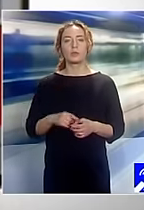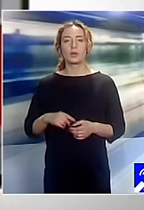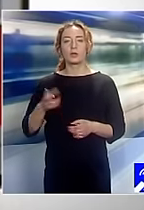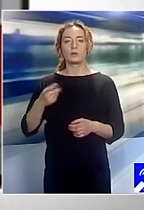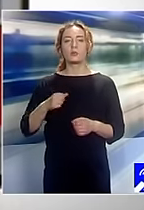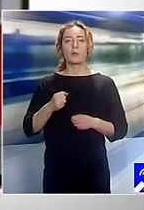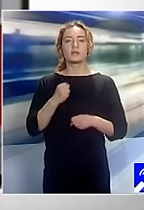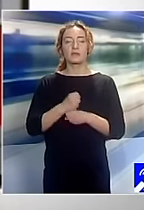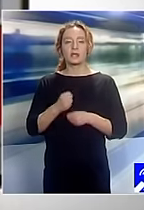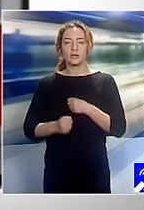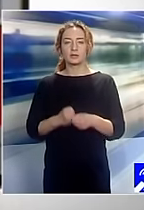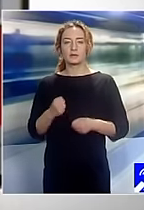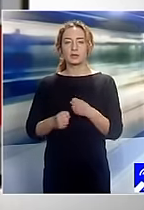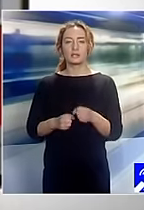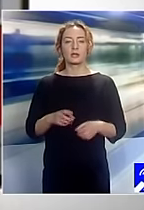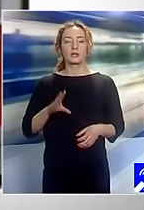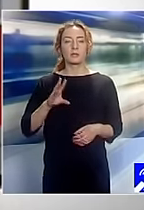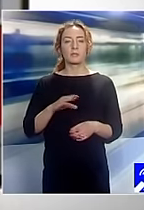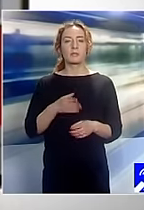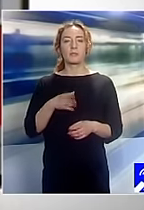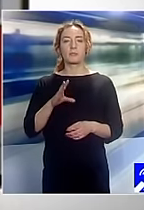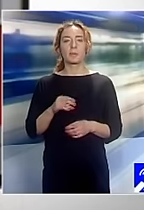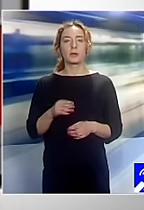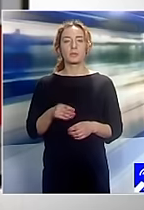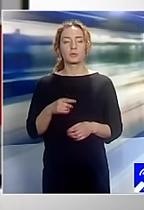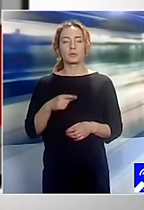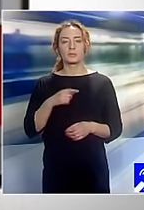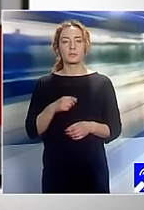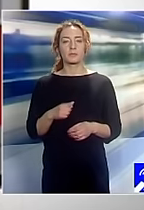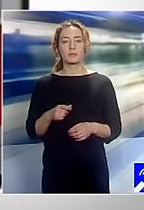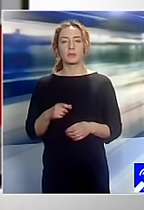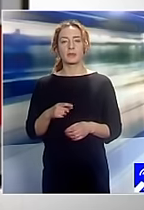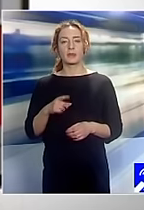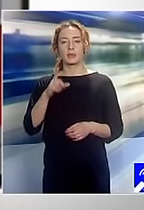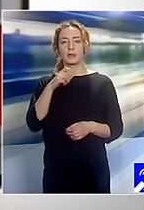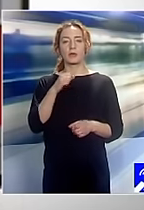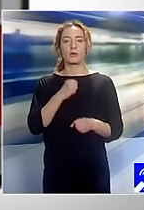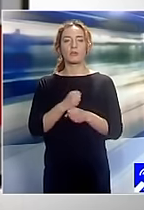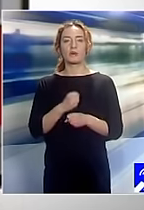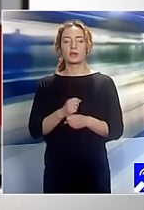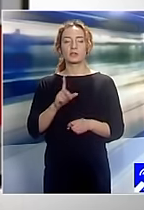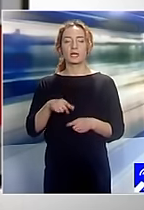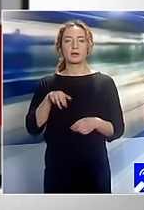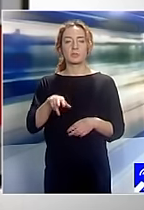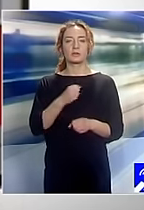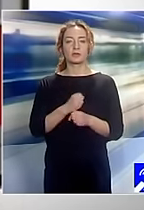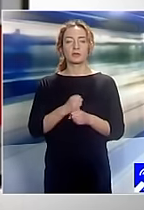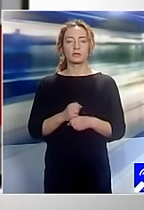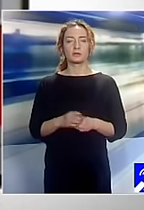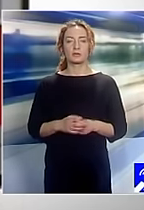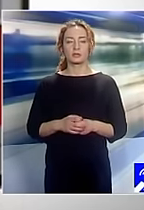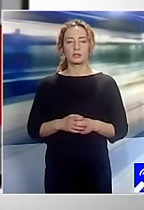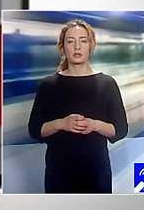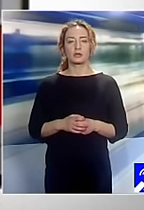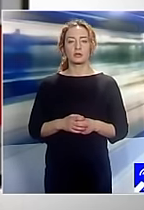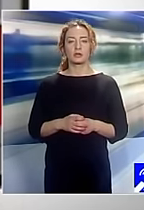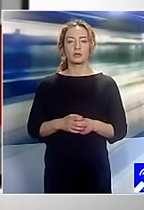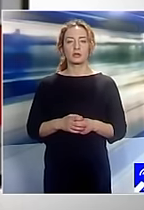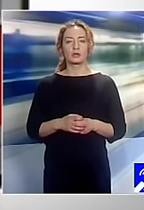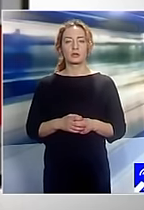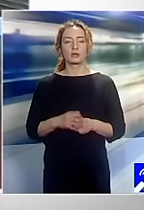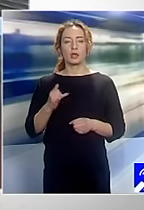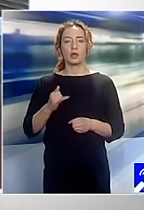desfășori activitatea, mai mulți bani pierzi în timpul respectiv că stai acasă exact decât că ai fi la serviciu. Știm că sunt, mai